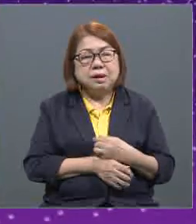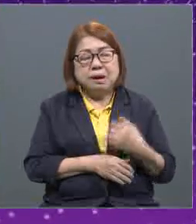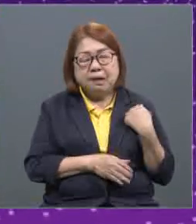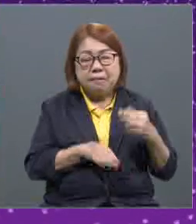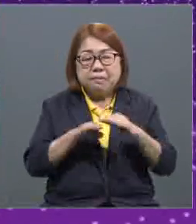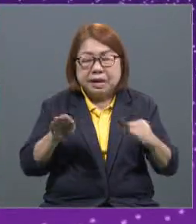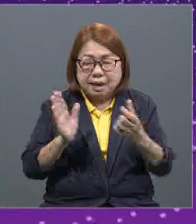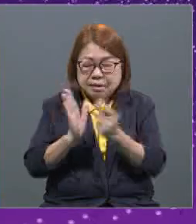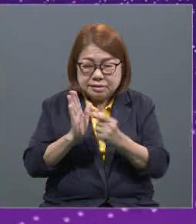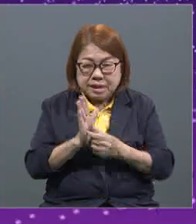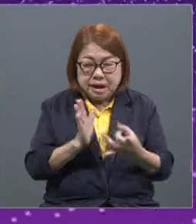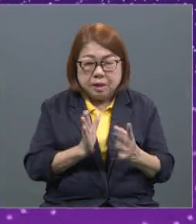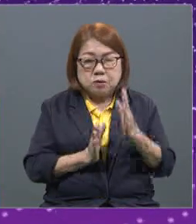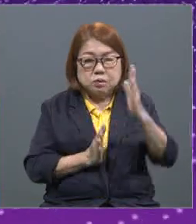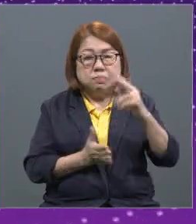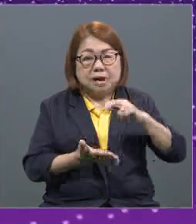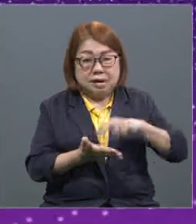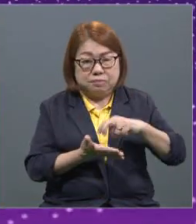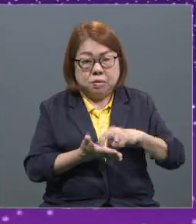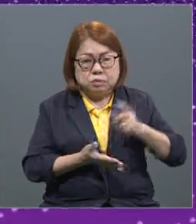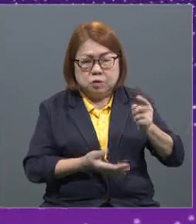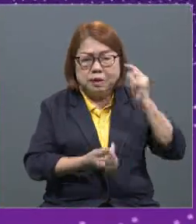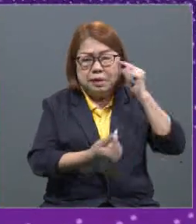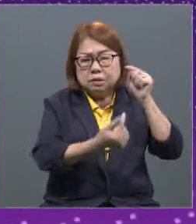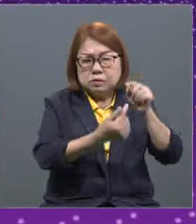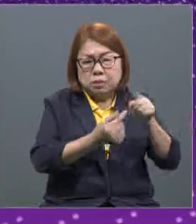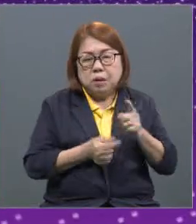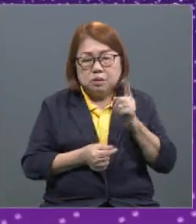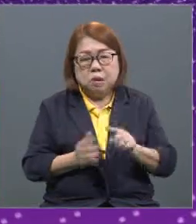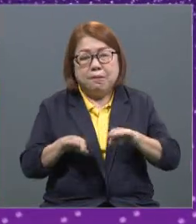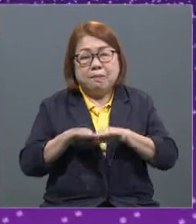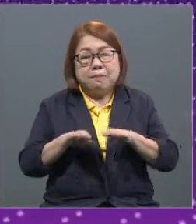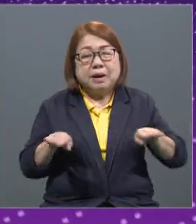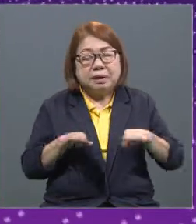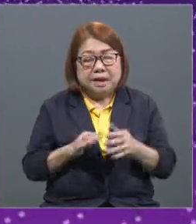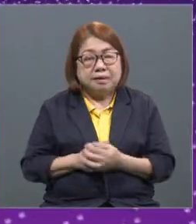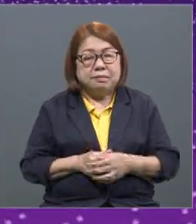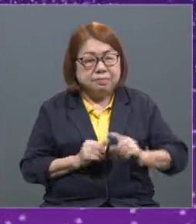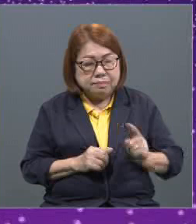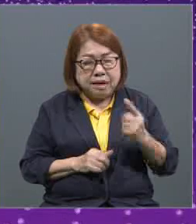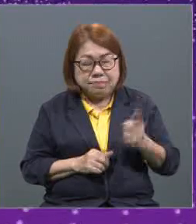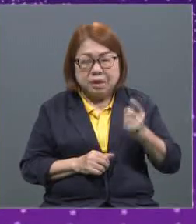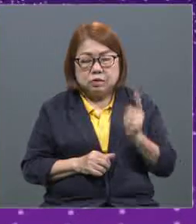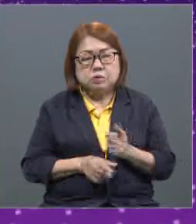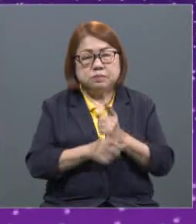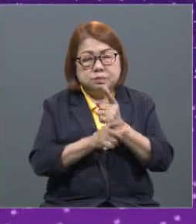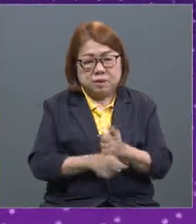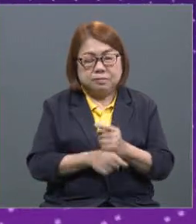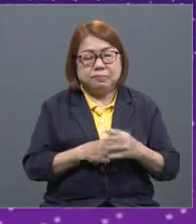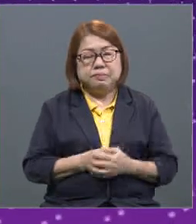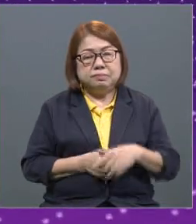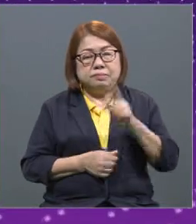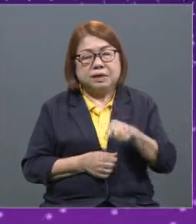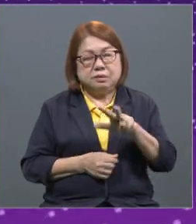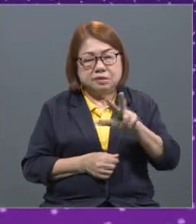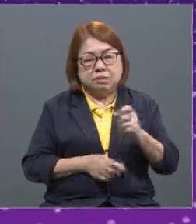แห่งอนาคตทั้งหลายนะครับและก็ตั้งเป้าหมายว่าจะต้องตั้งมาตรฐานใหม่ให้ได้ถึง 1,300มาตรฐานตามนโยบายควิกวินที่วางเอาไว้